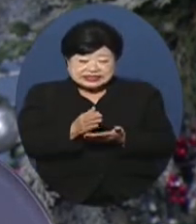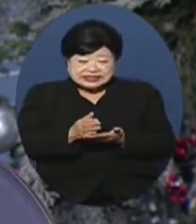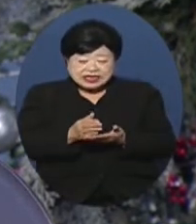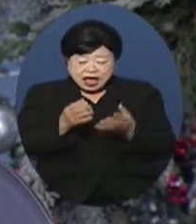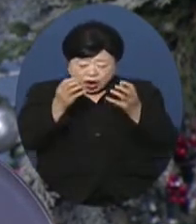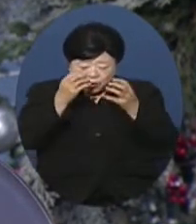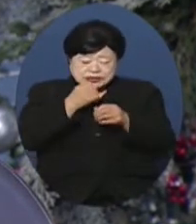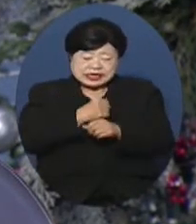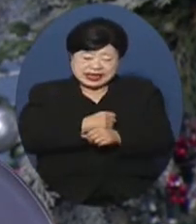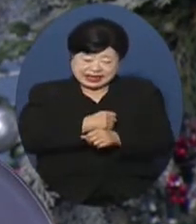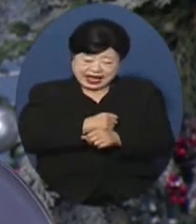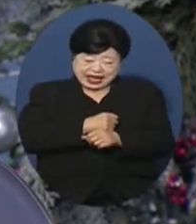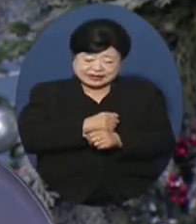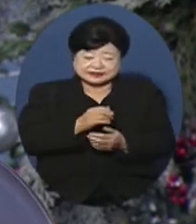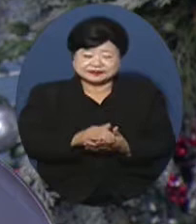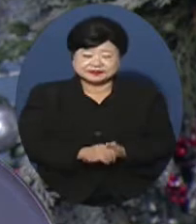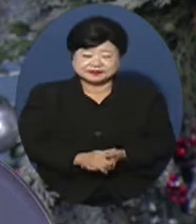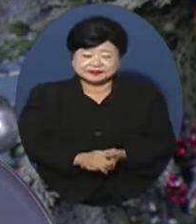고생을 했습니다